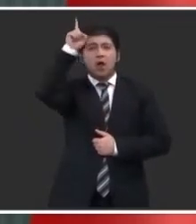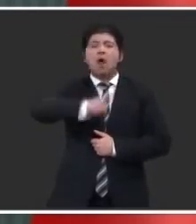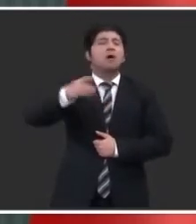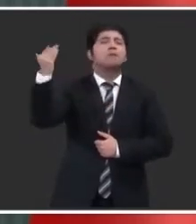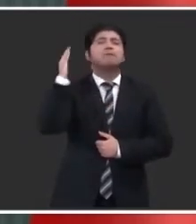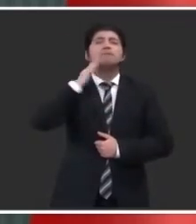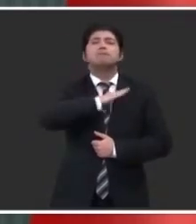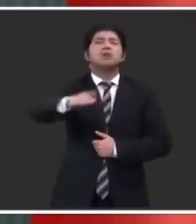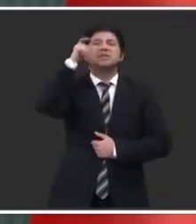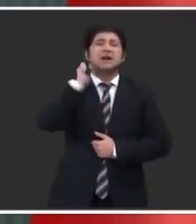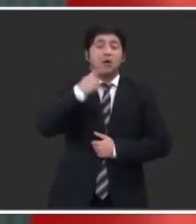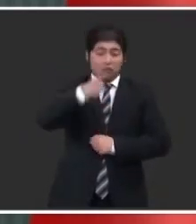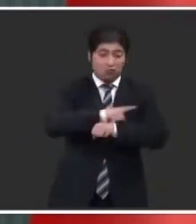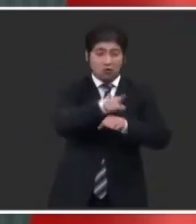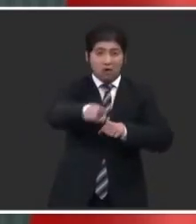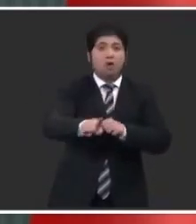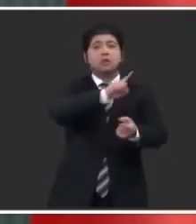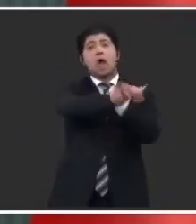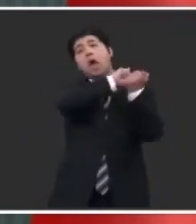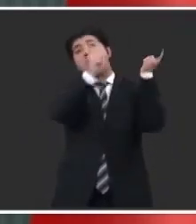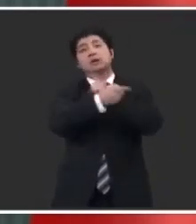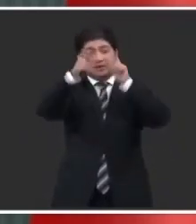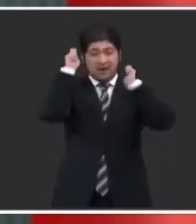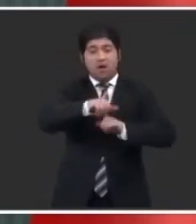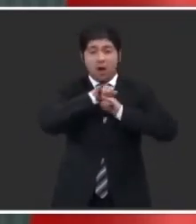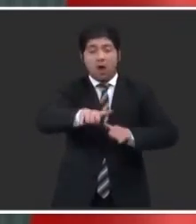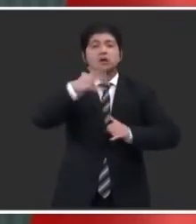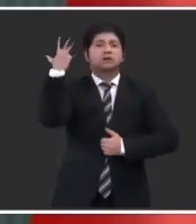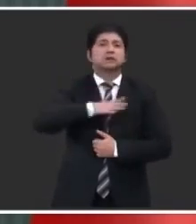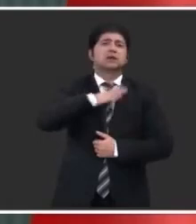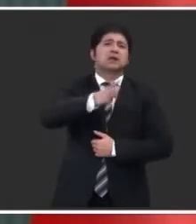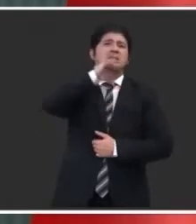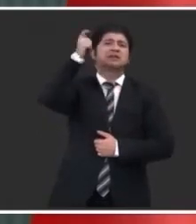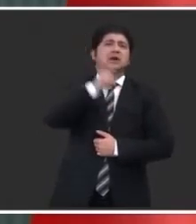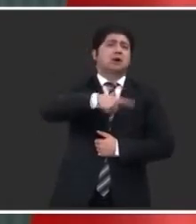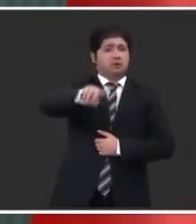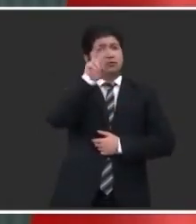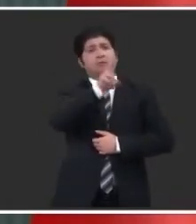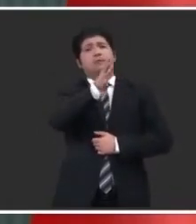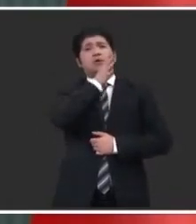yapacakları iş bu süreci tersine çevirmeye çalışmak olacaktır